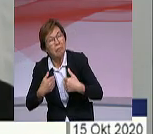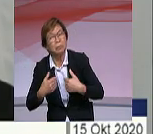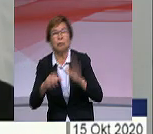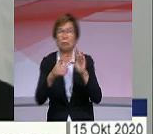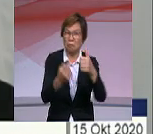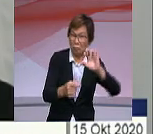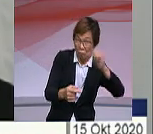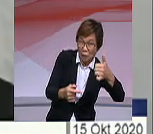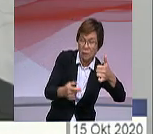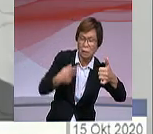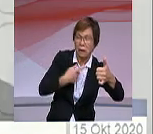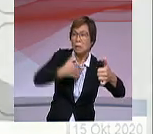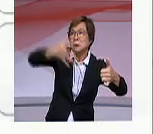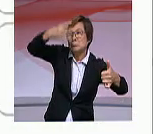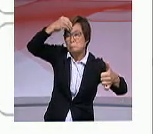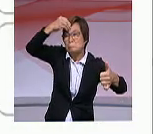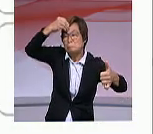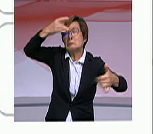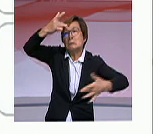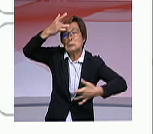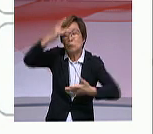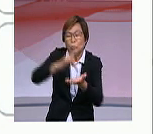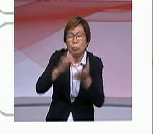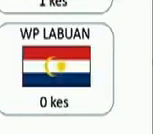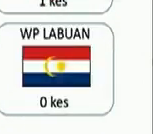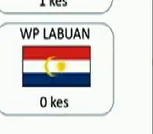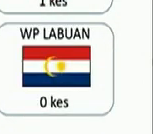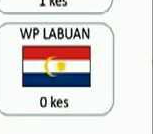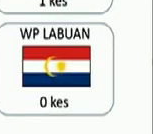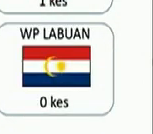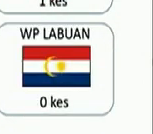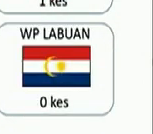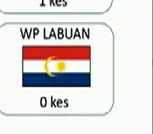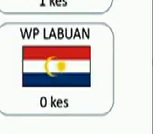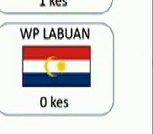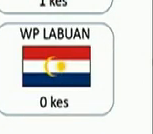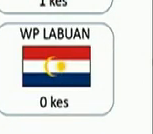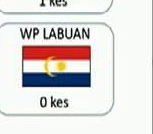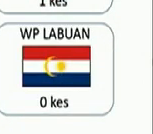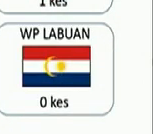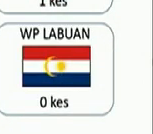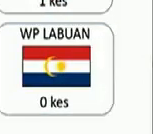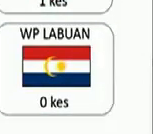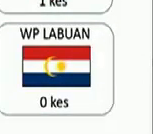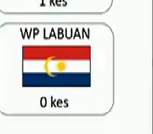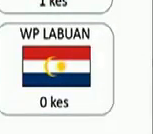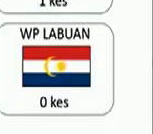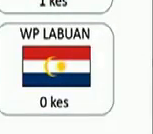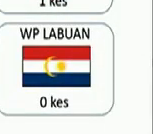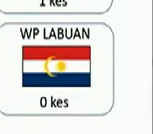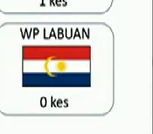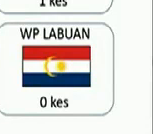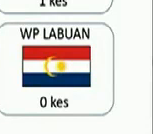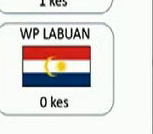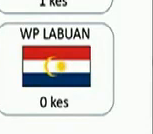ialah kita dapati mereka mendapat rawatan kesihatan ketika sudah mula mempunyai gejala